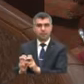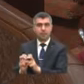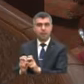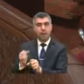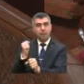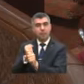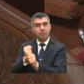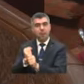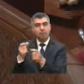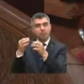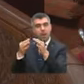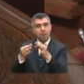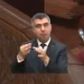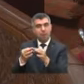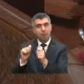عن بعد